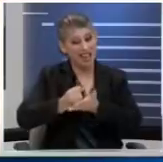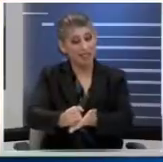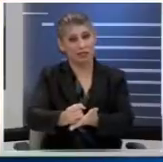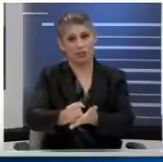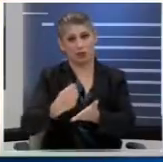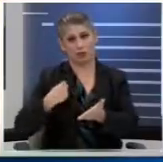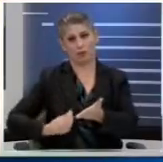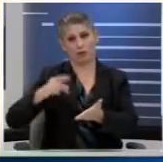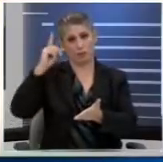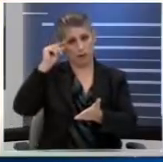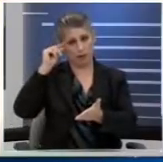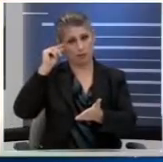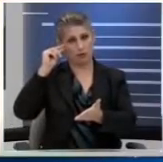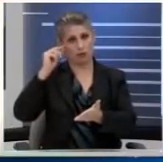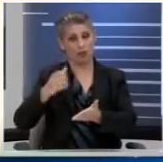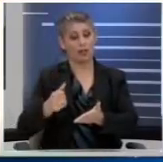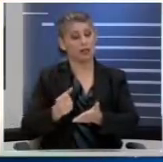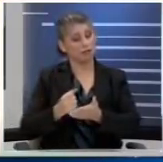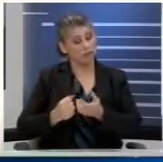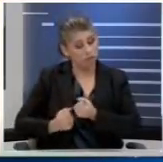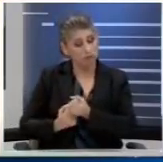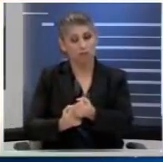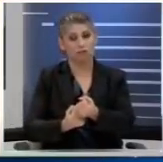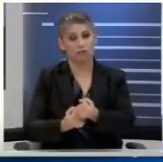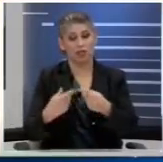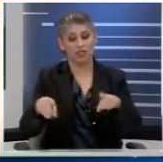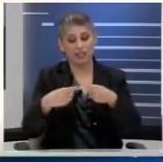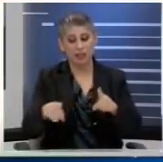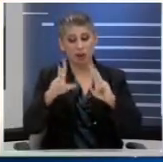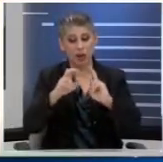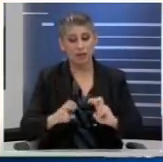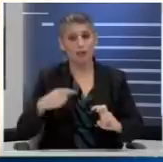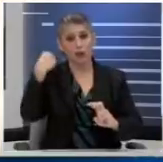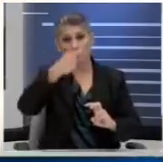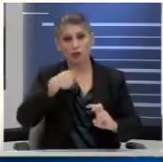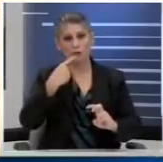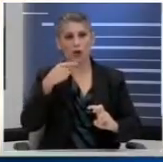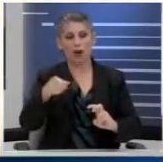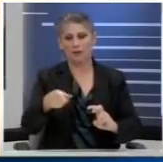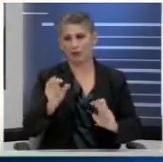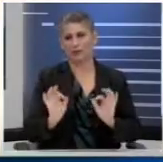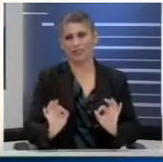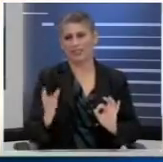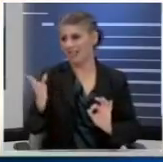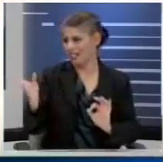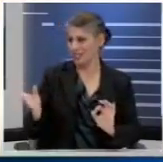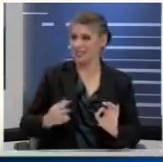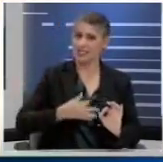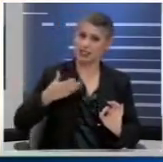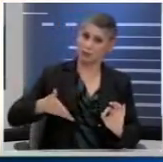ενίσχυση. Είναι η ενίσχυση σε διδακτικό και ερευνητικό προσωπικό. Αυτό βεβαίως εσείς, κύριε